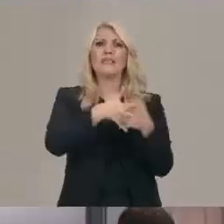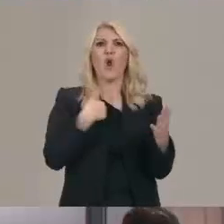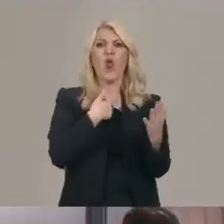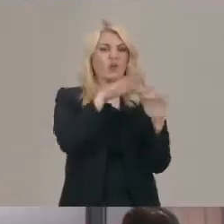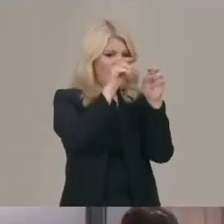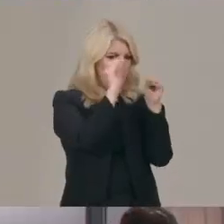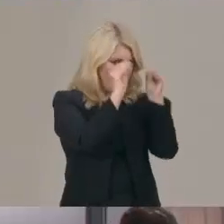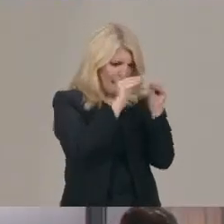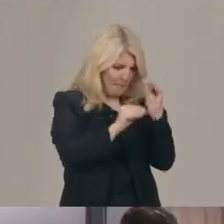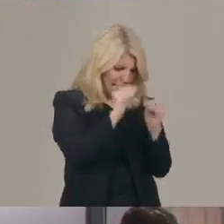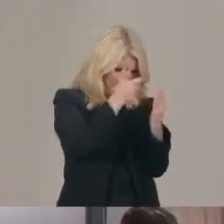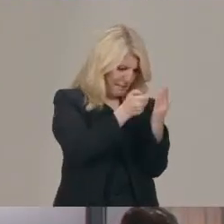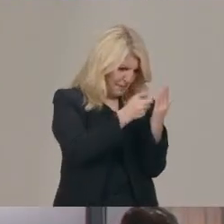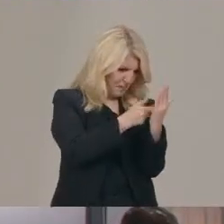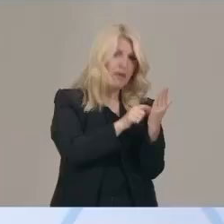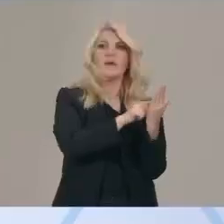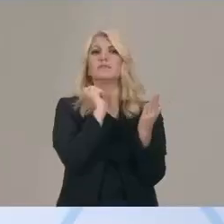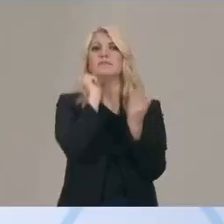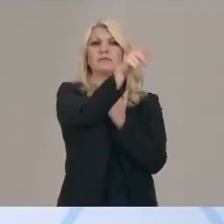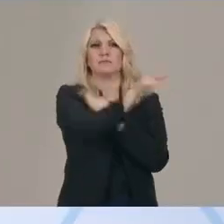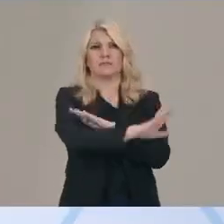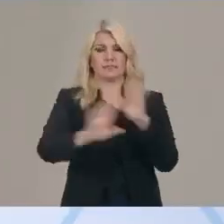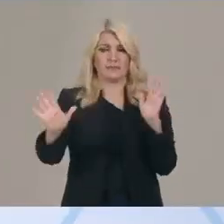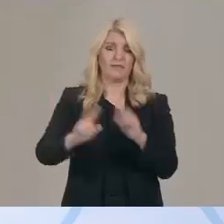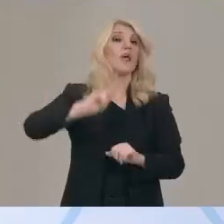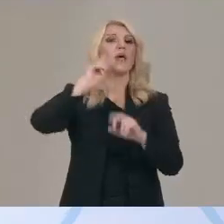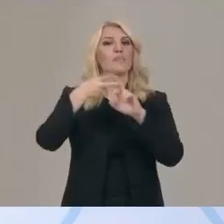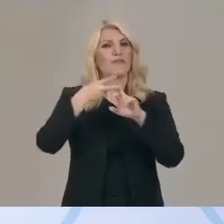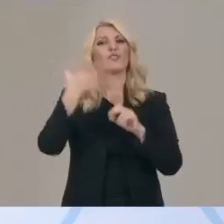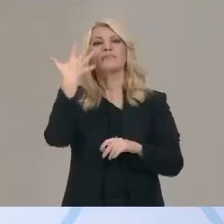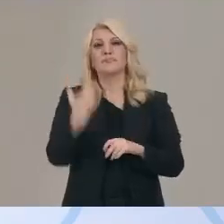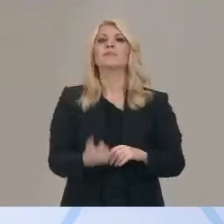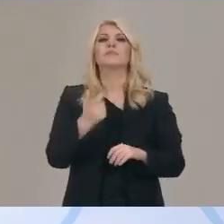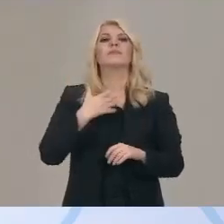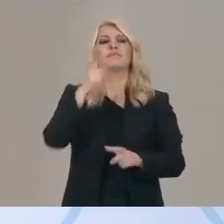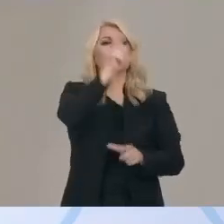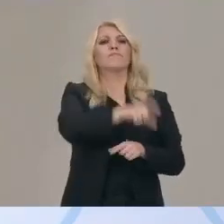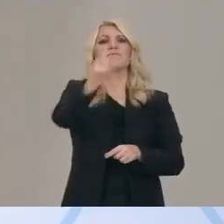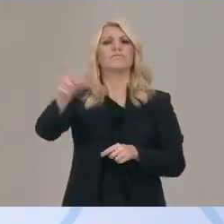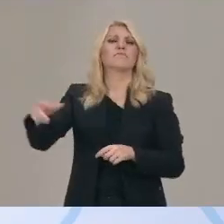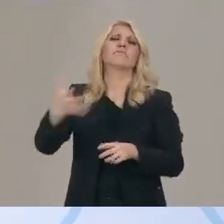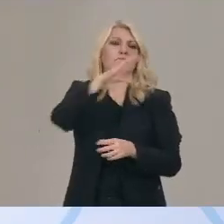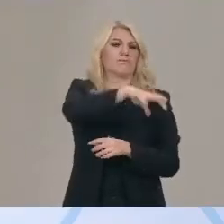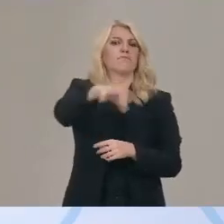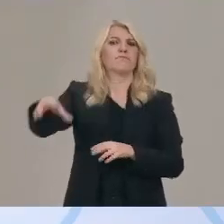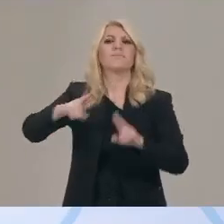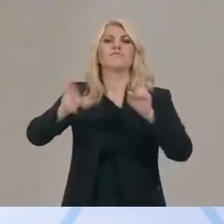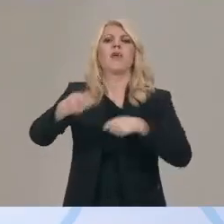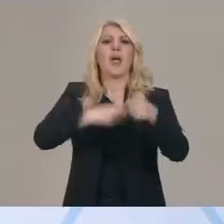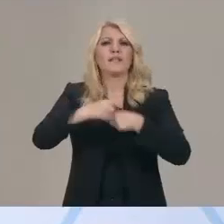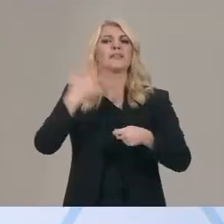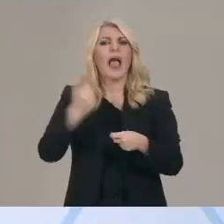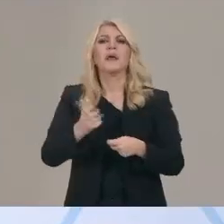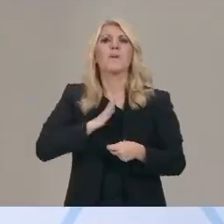ψηφιακού πελατολογίου τον Ιανουάριο του 2025. Τι είναι το ψηφιακό